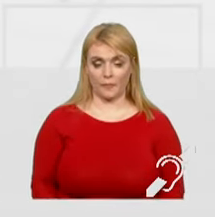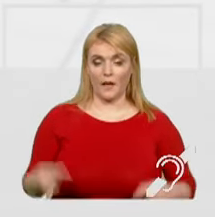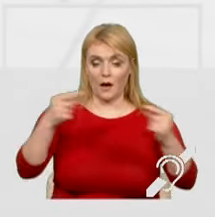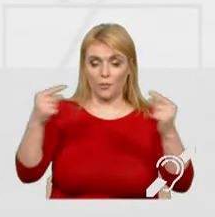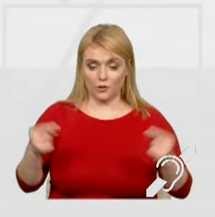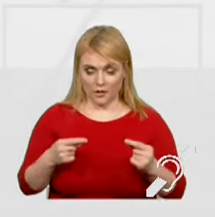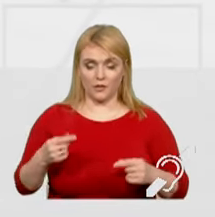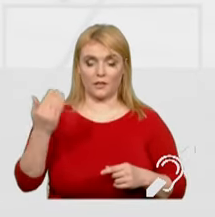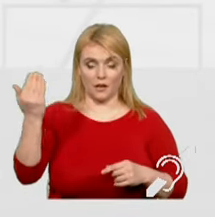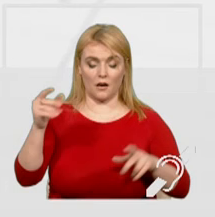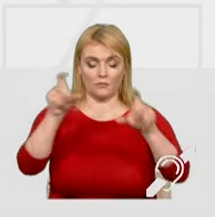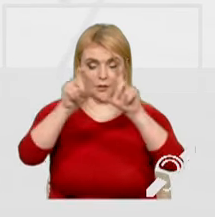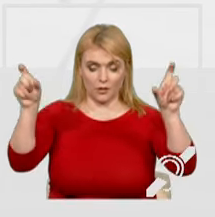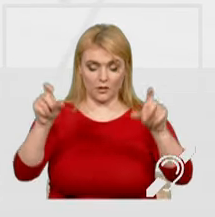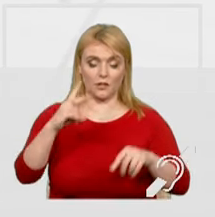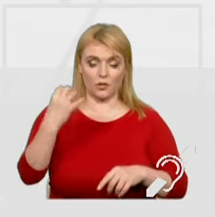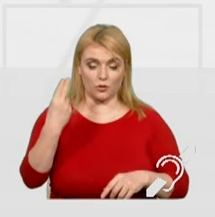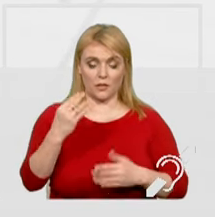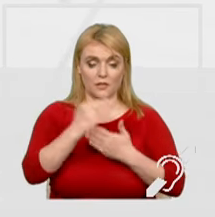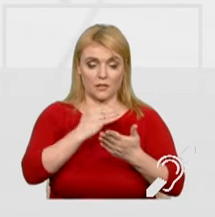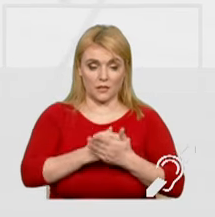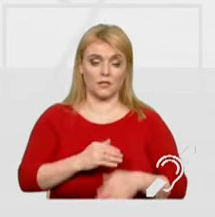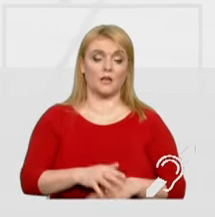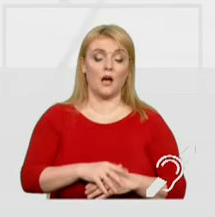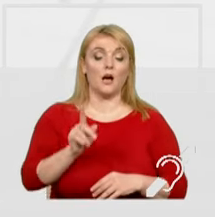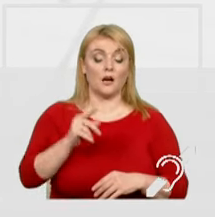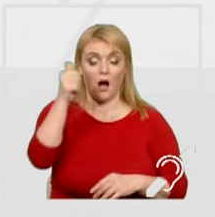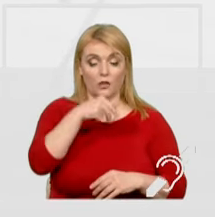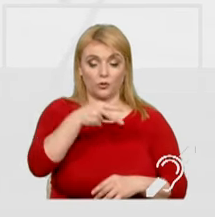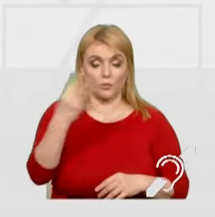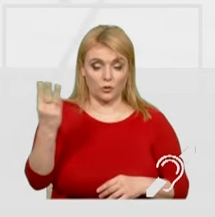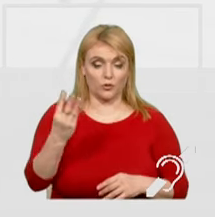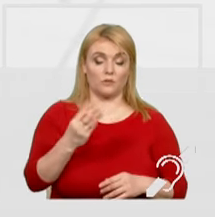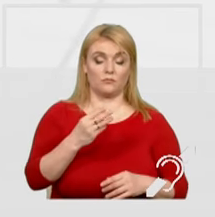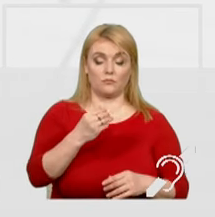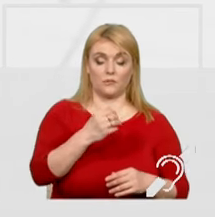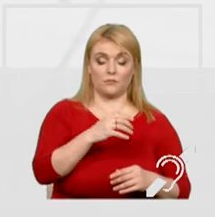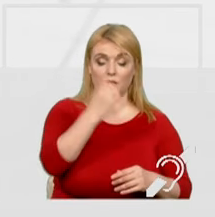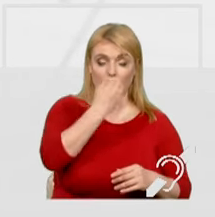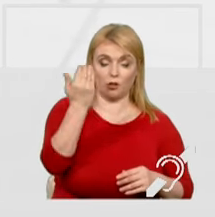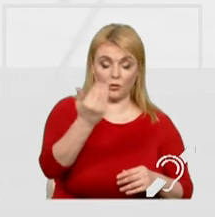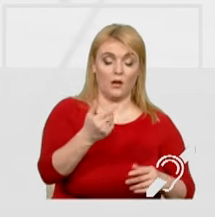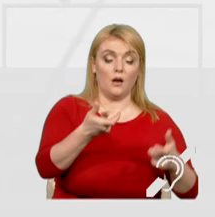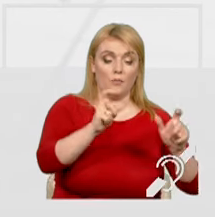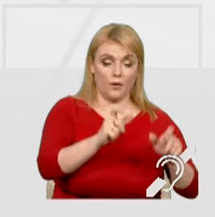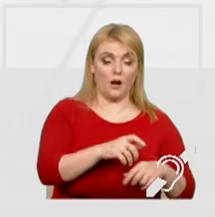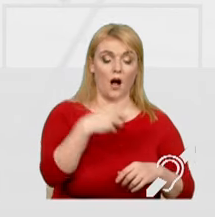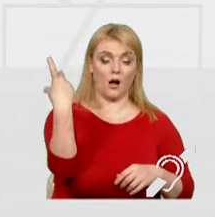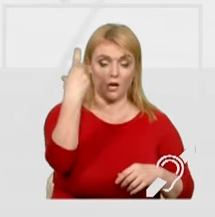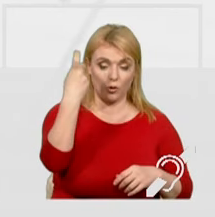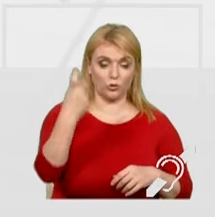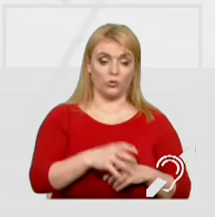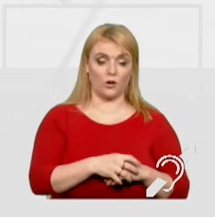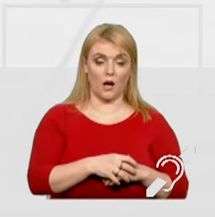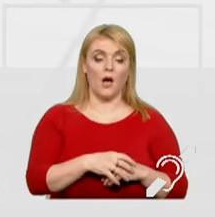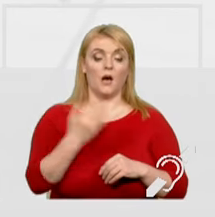Potrivit BNS, un impact pozitiv asupra dinamicii PIB în 2023 au avut agricultura, silvicultura și pescuitul, care au generat o creștere